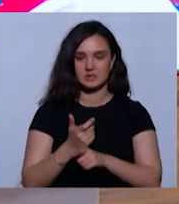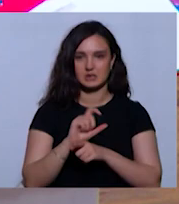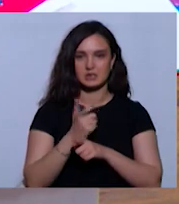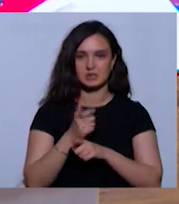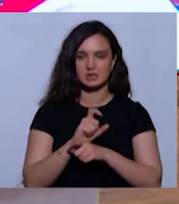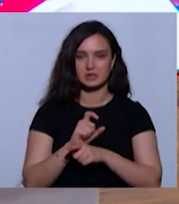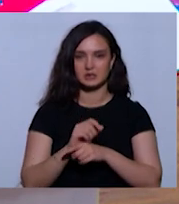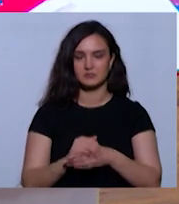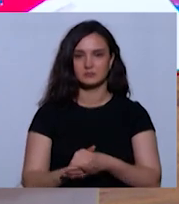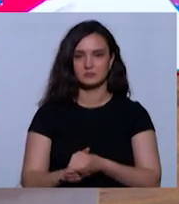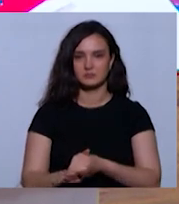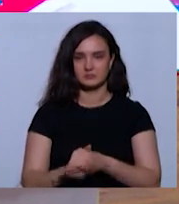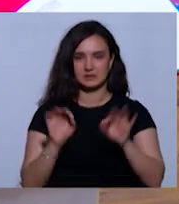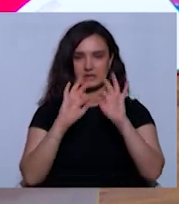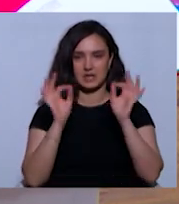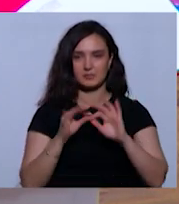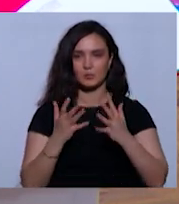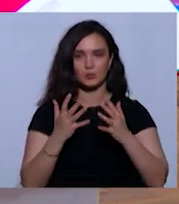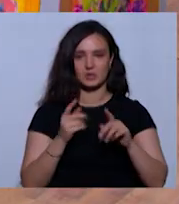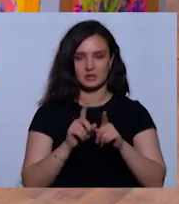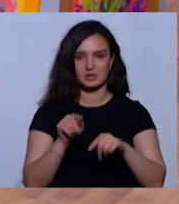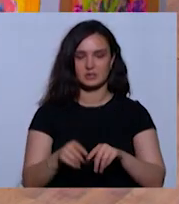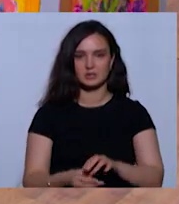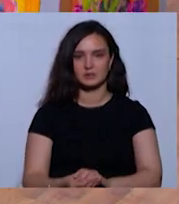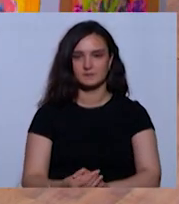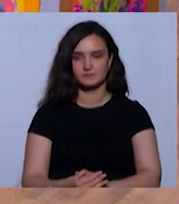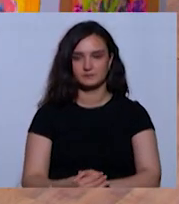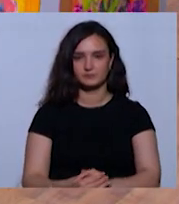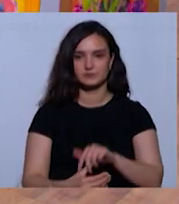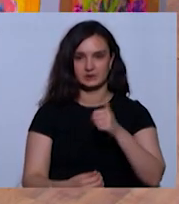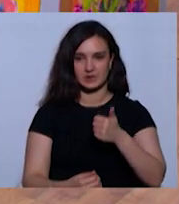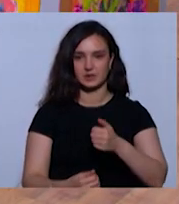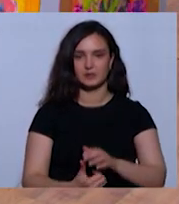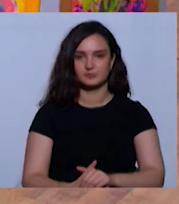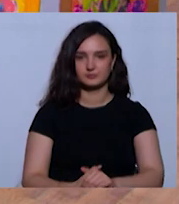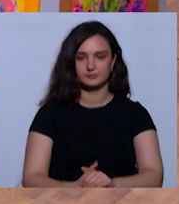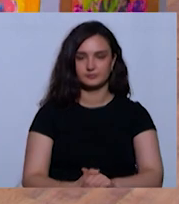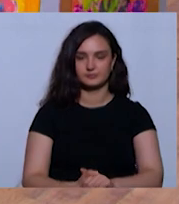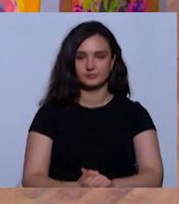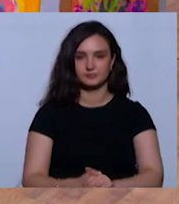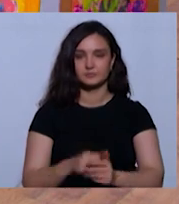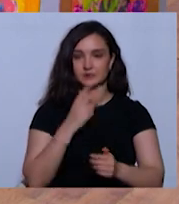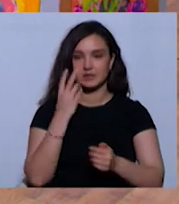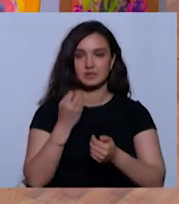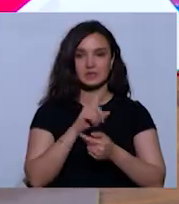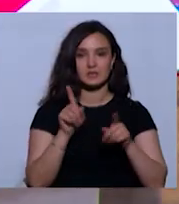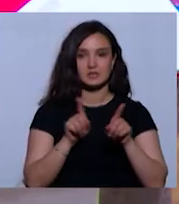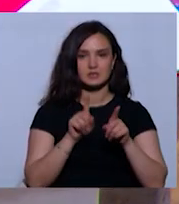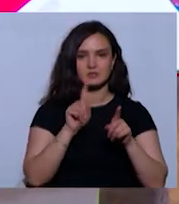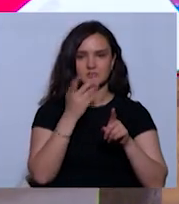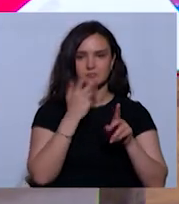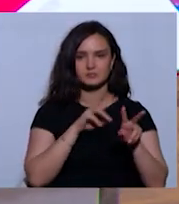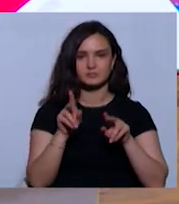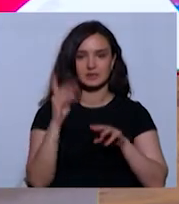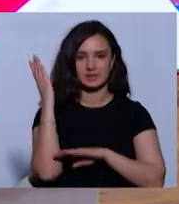ძალიან გრაფიკულია და ესეთი კარგი. ნახეთ კიდე რას გავს ეს